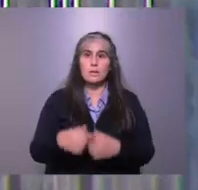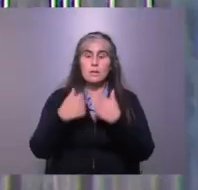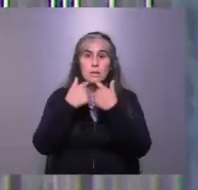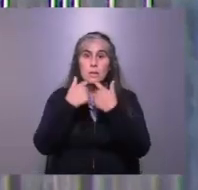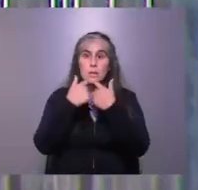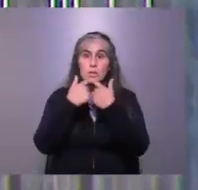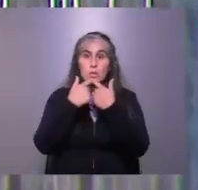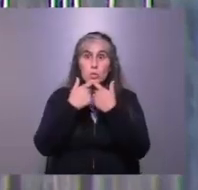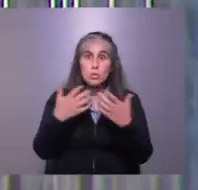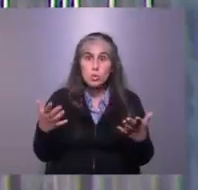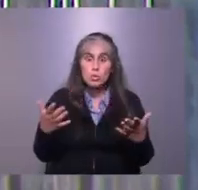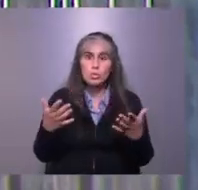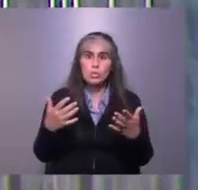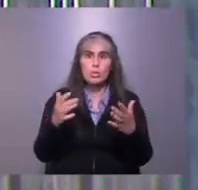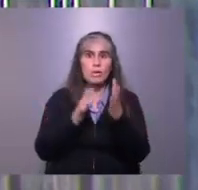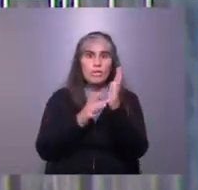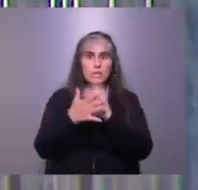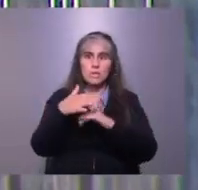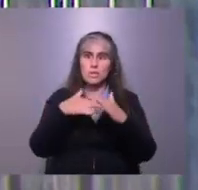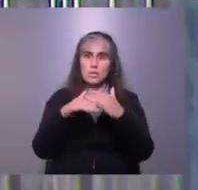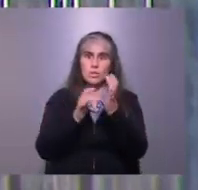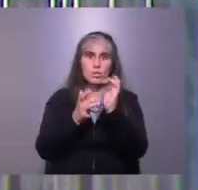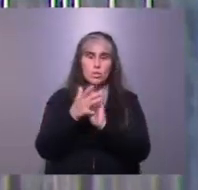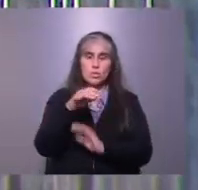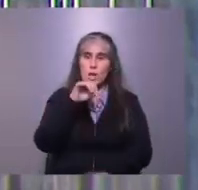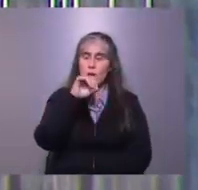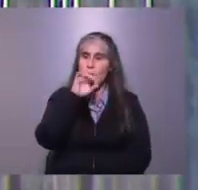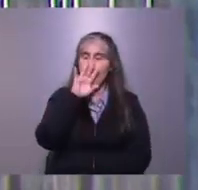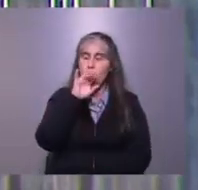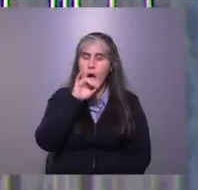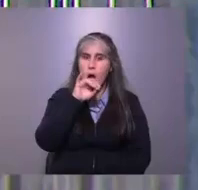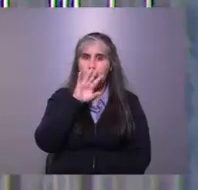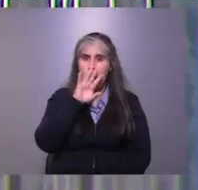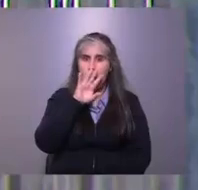choses. Il fait entendre les sourds et parler les muets.